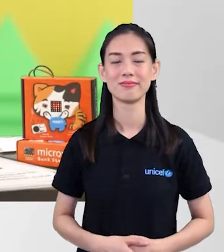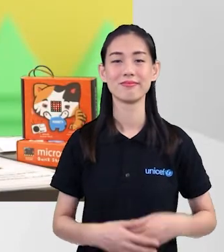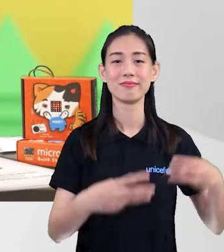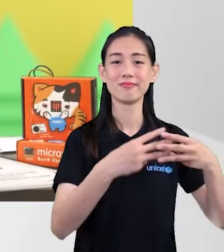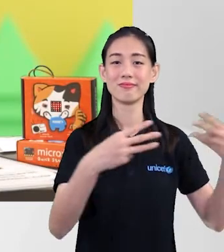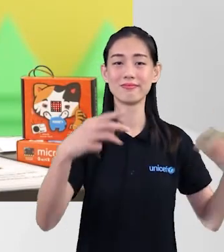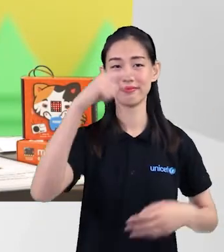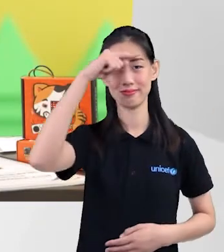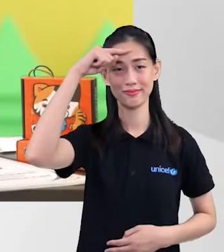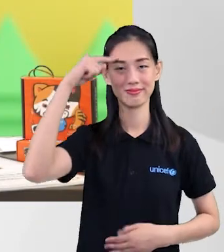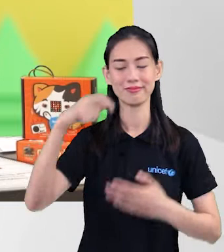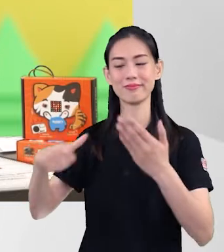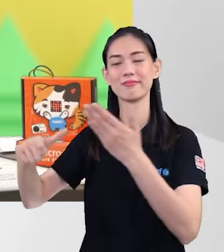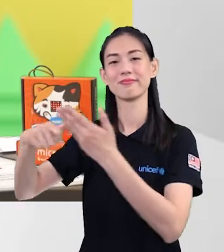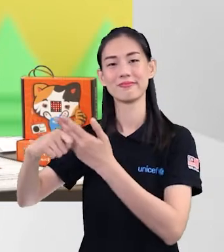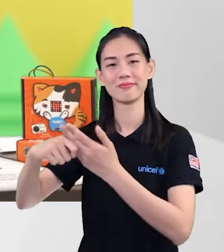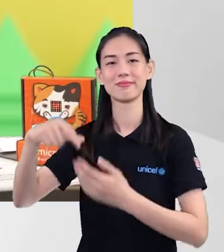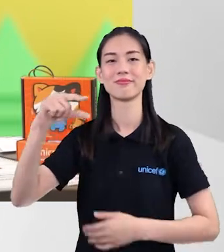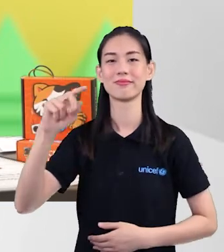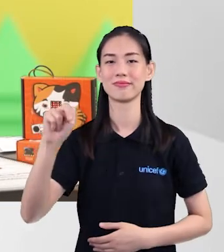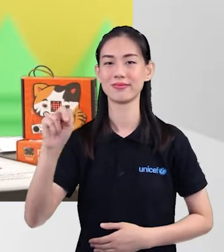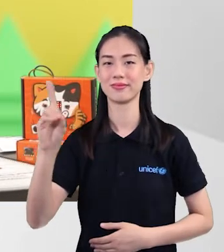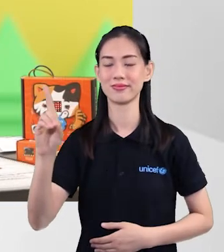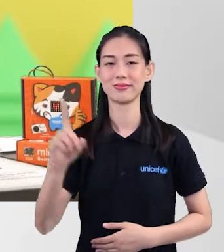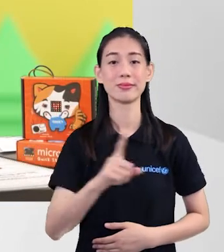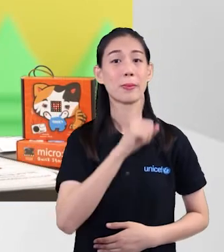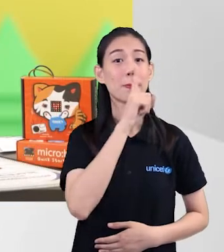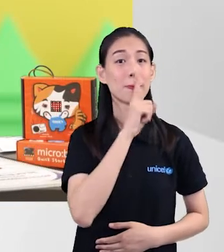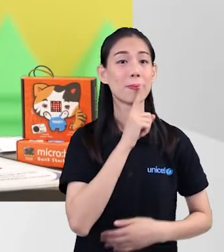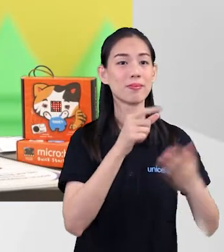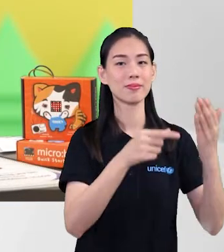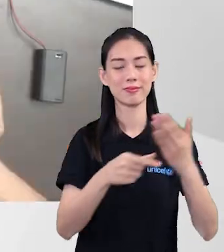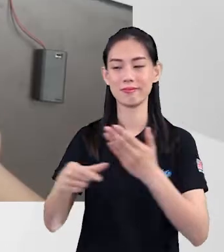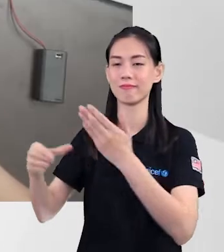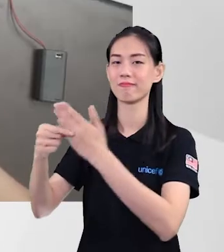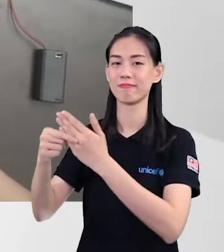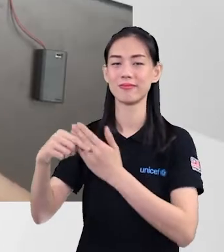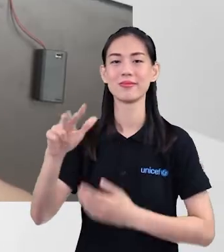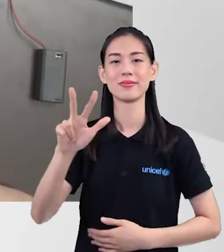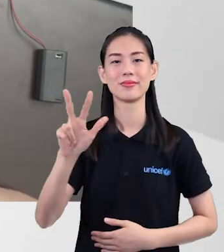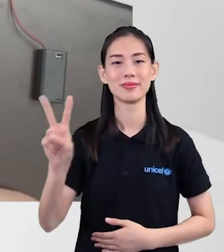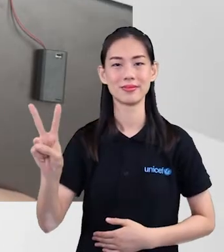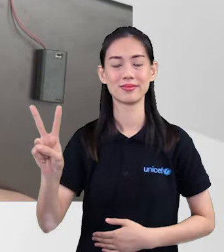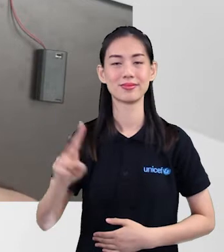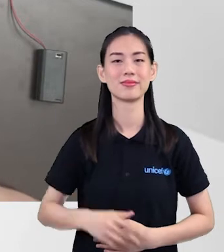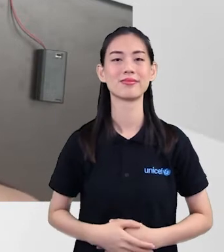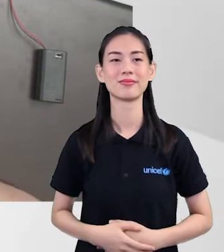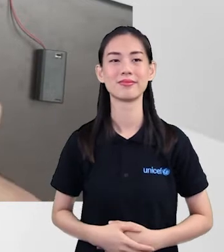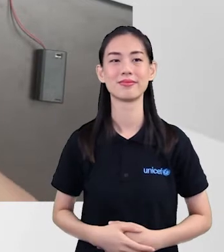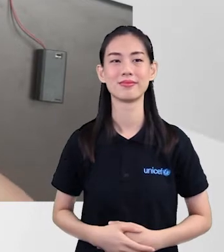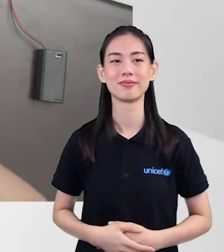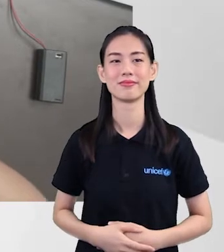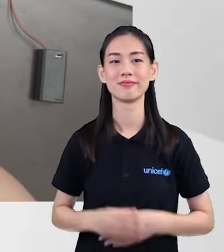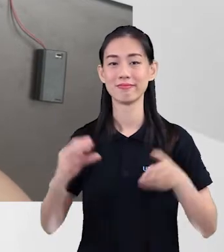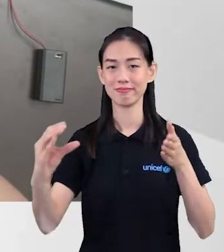Wire berwarna hitam pada GND dan wire merah pada 3 volt pada papan Microbit. Lekatkan papan Microbit